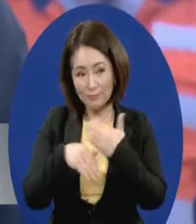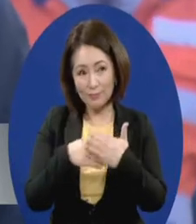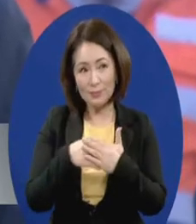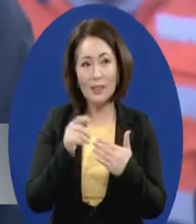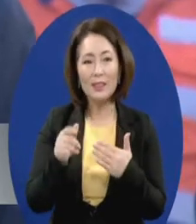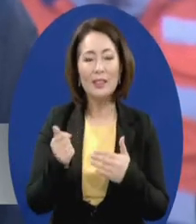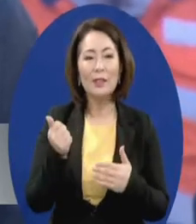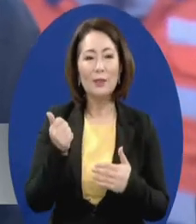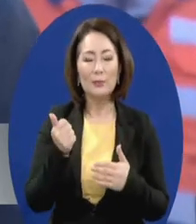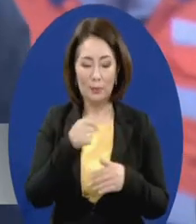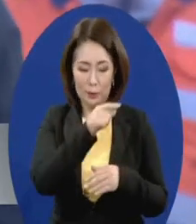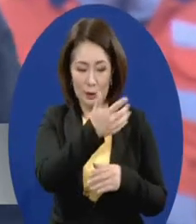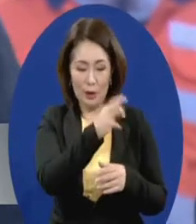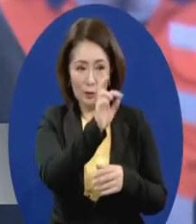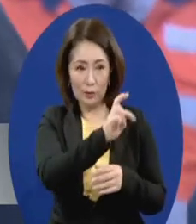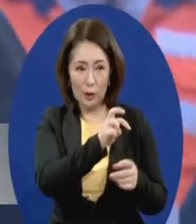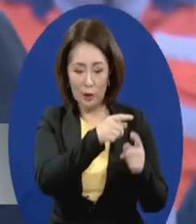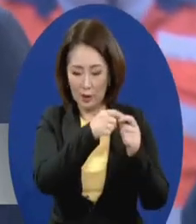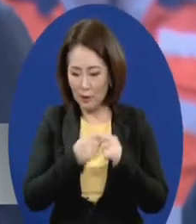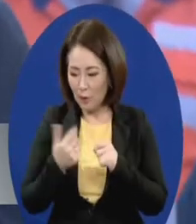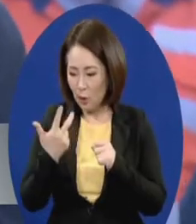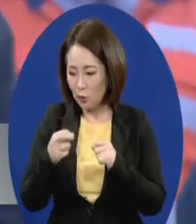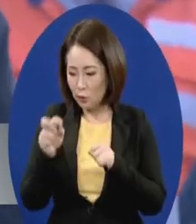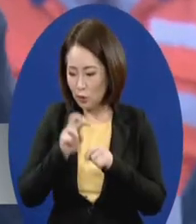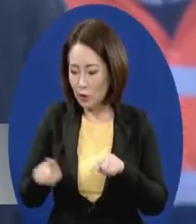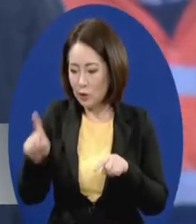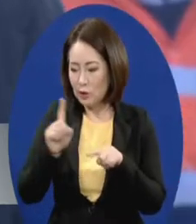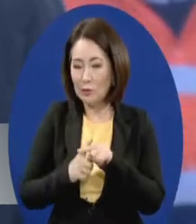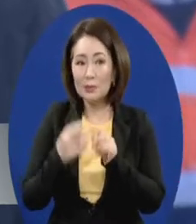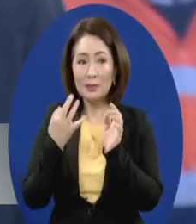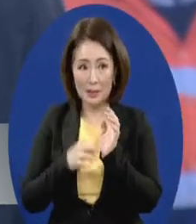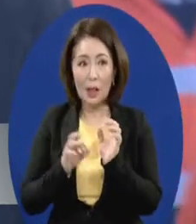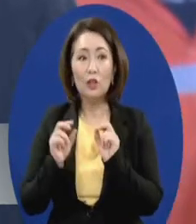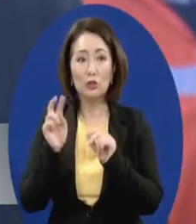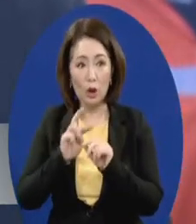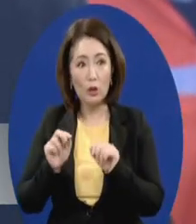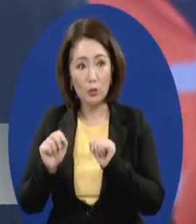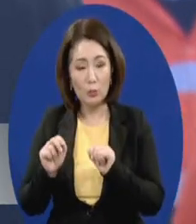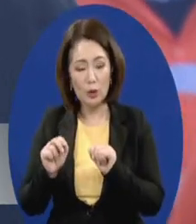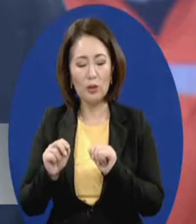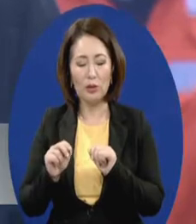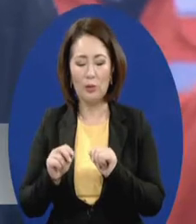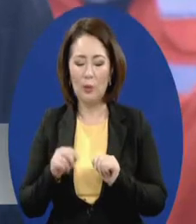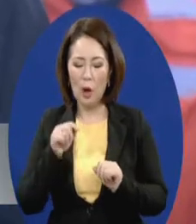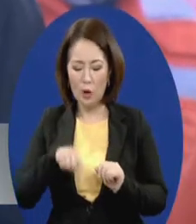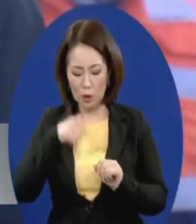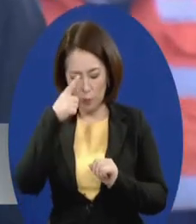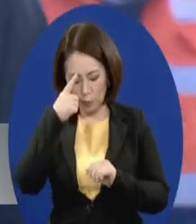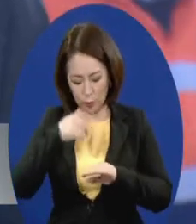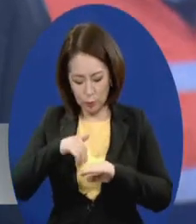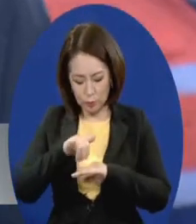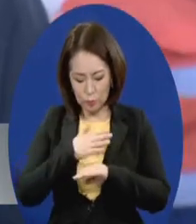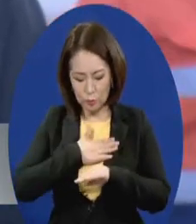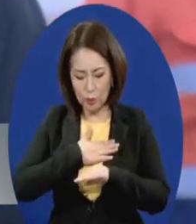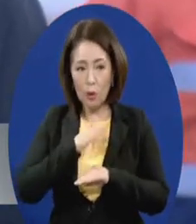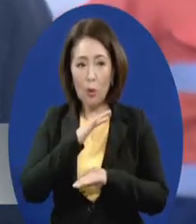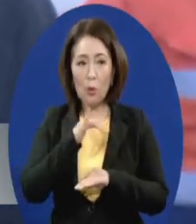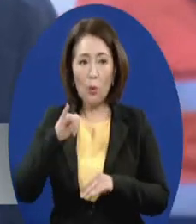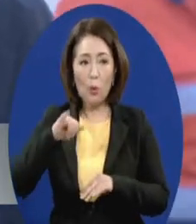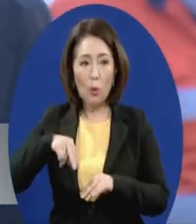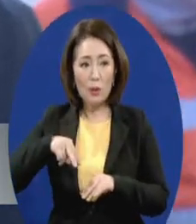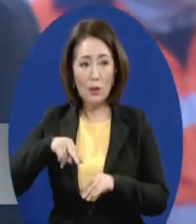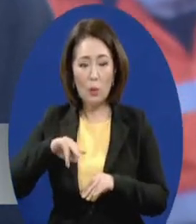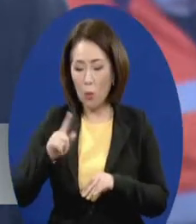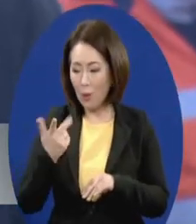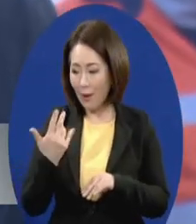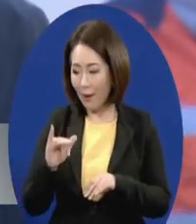50 доллараар ам дээрс гарч ин 30 доллар нэмэгдэн 80 доллар болно. Одоо үндсэндээ бид нар бол манай уул уурхайн мөн зөвхөн олборлолтынхаа төвшөнд